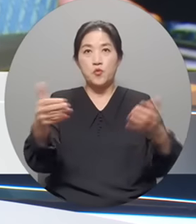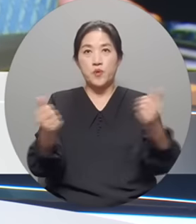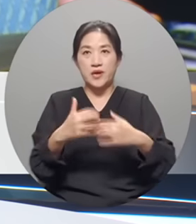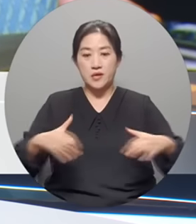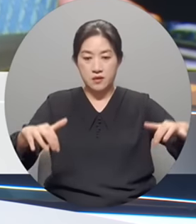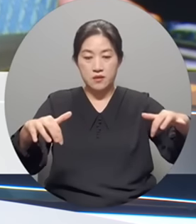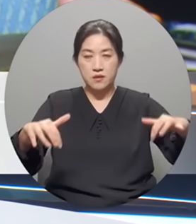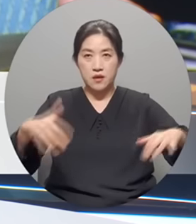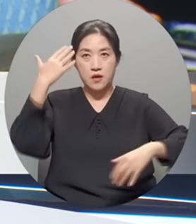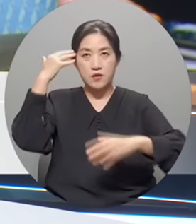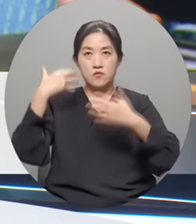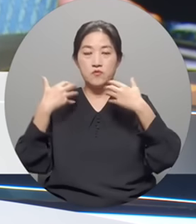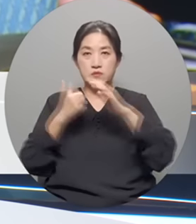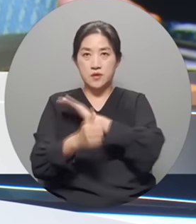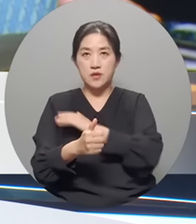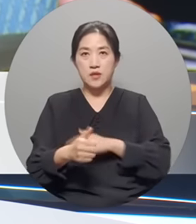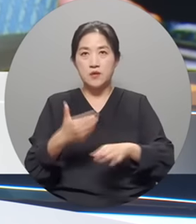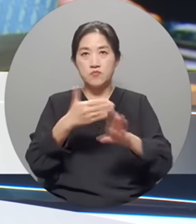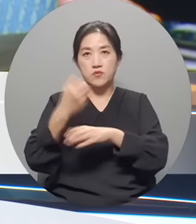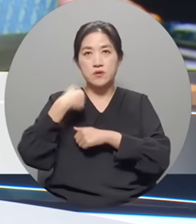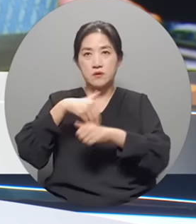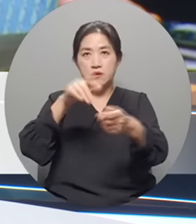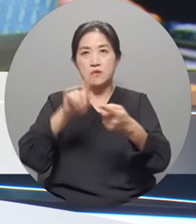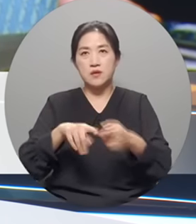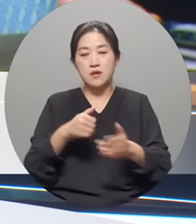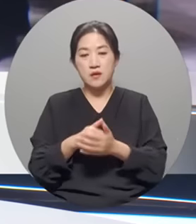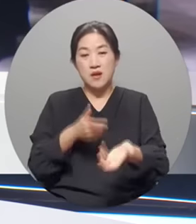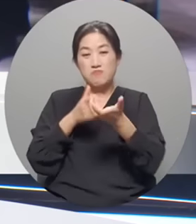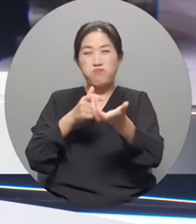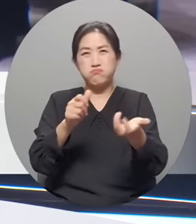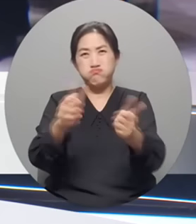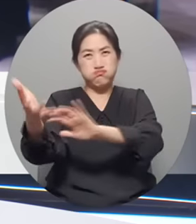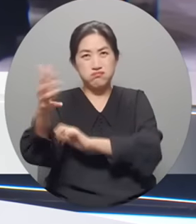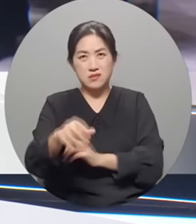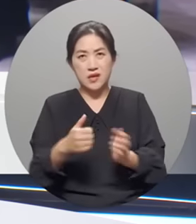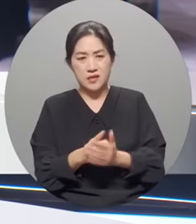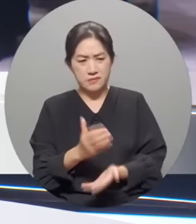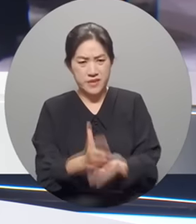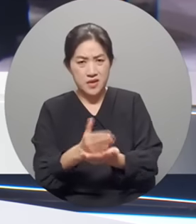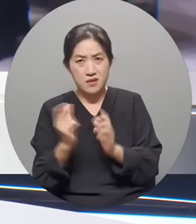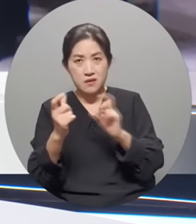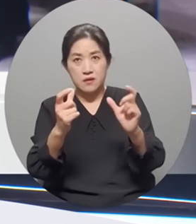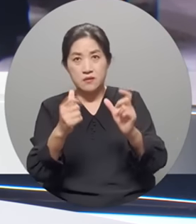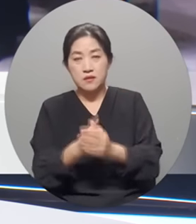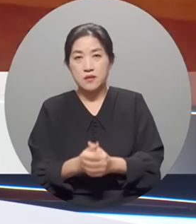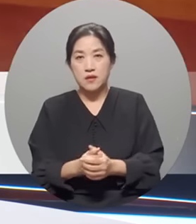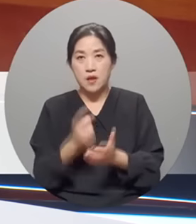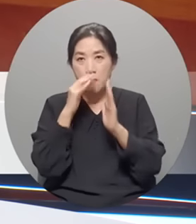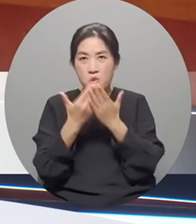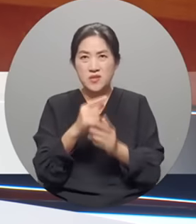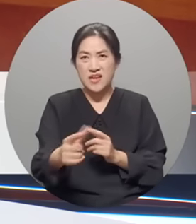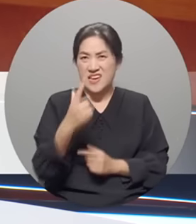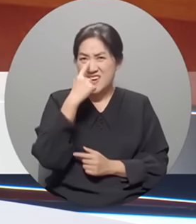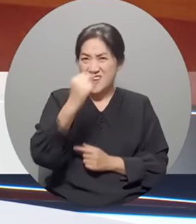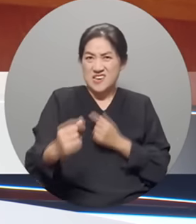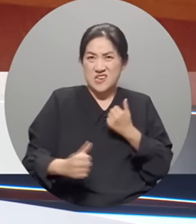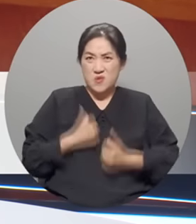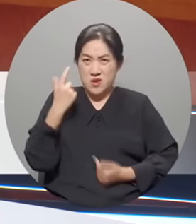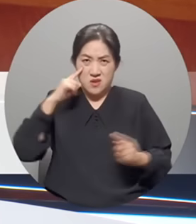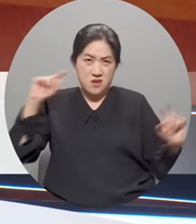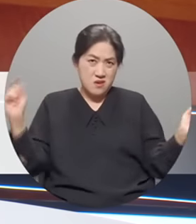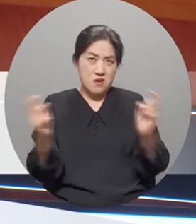우리 대사가 파병 북한군을 두고 총알받이가 될 것이라며 엄중 경고했습니다. 당사국들의 날선 공방도